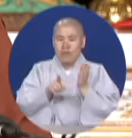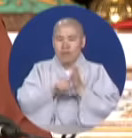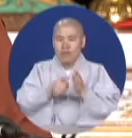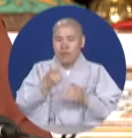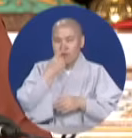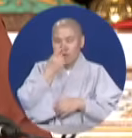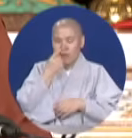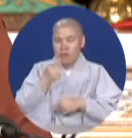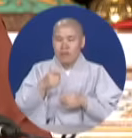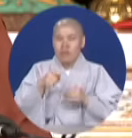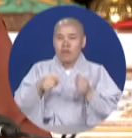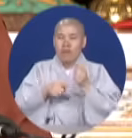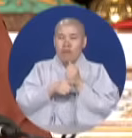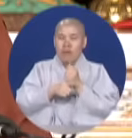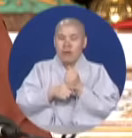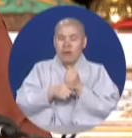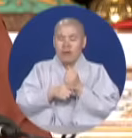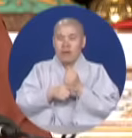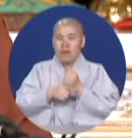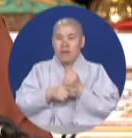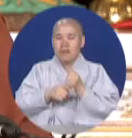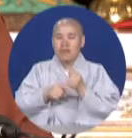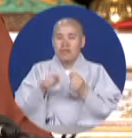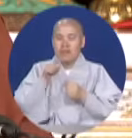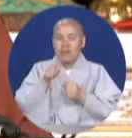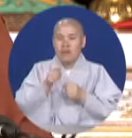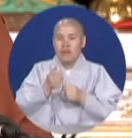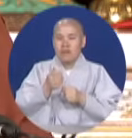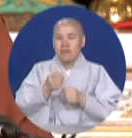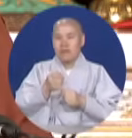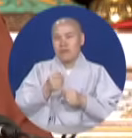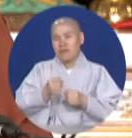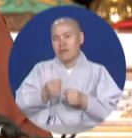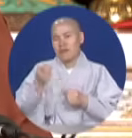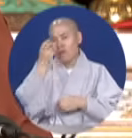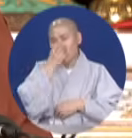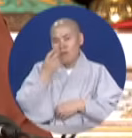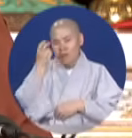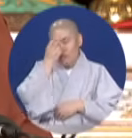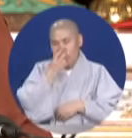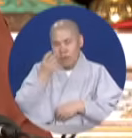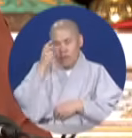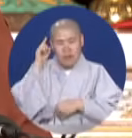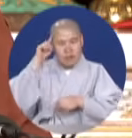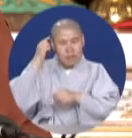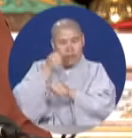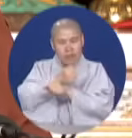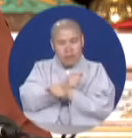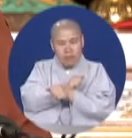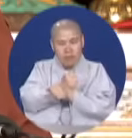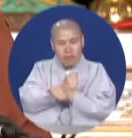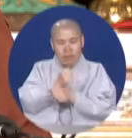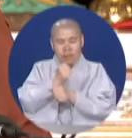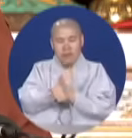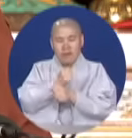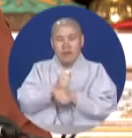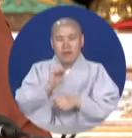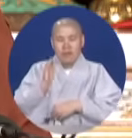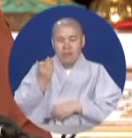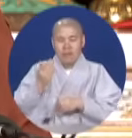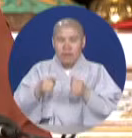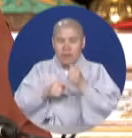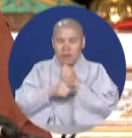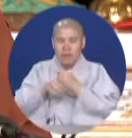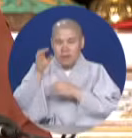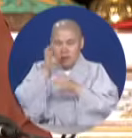것은 대상화시켜서 이걸 관찰하는 겁니다. 연구하는 겁니다. 대상화해요. 대상화해서 그